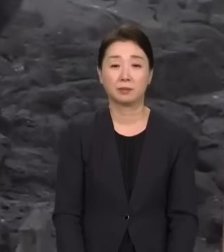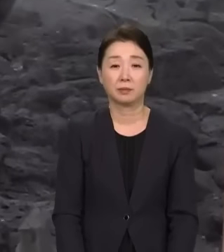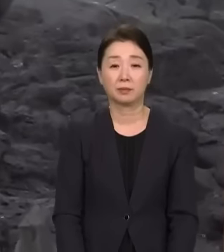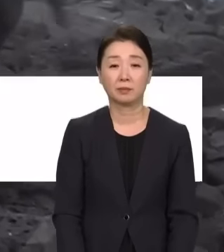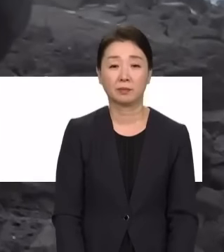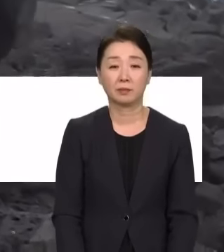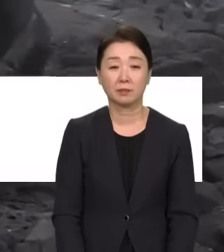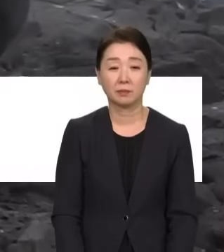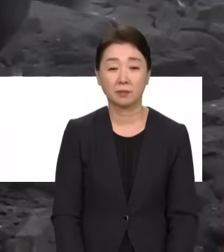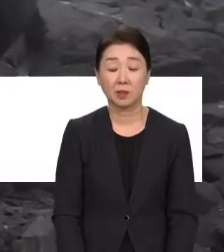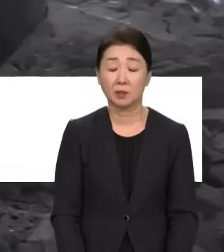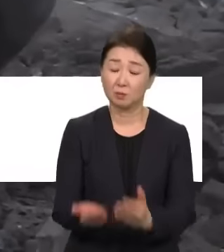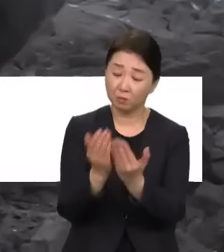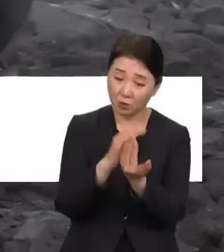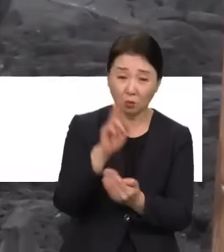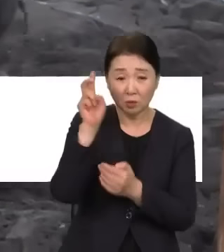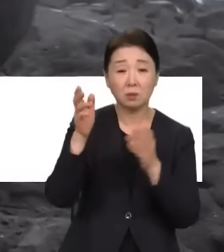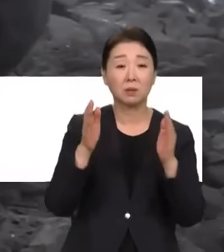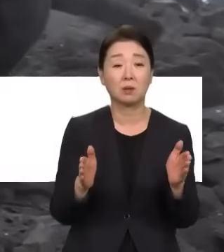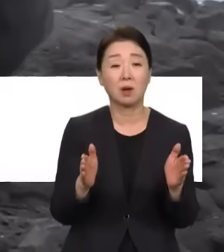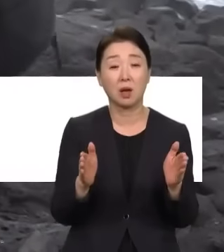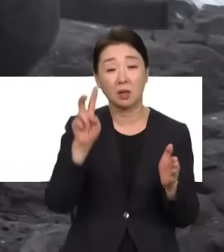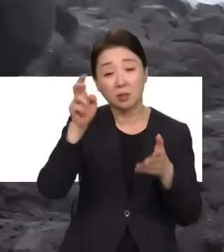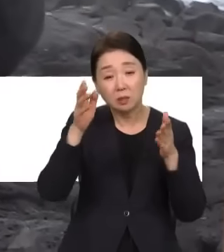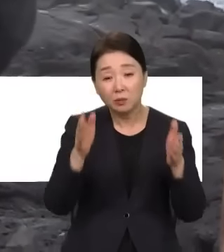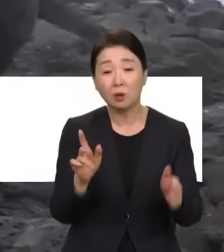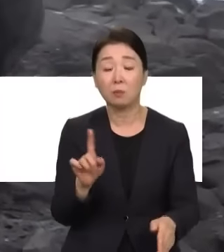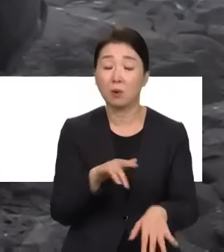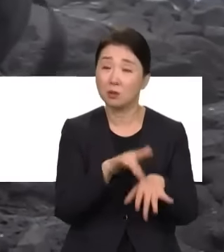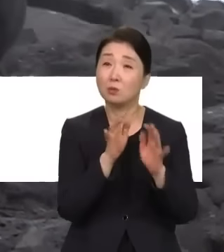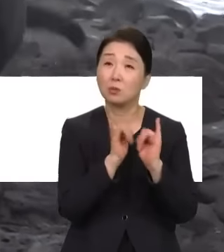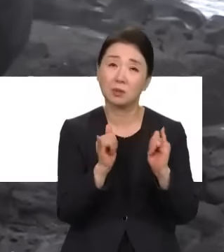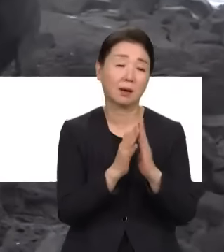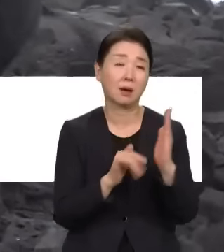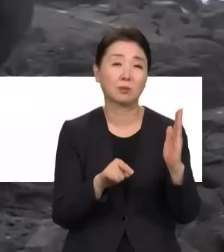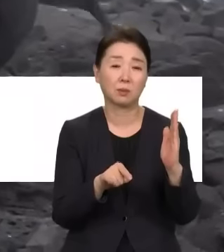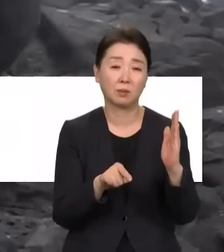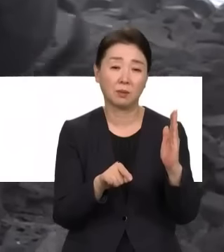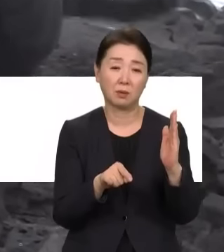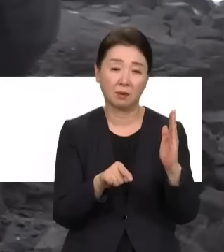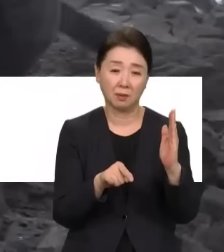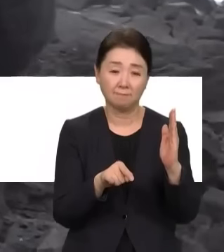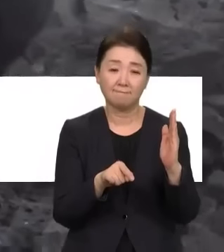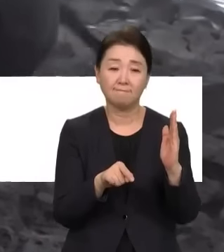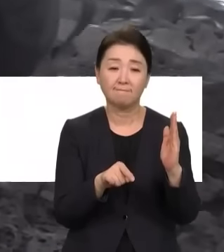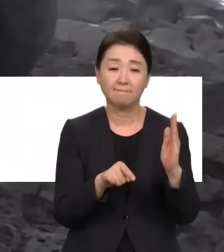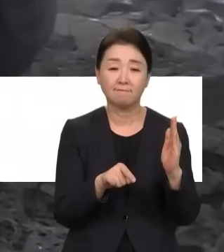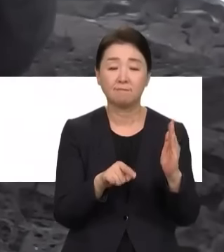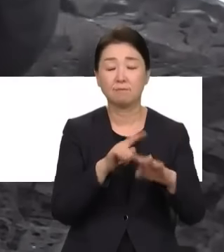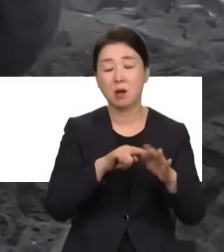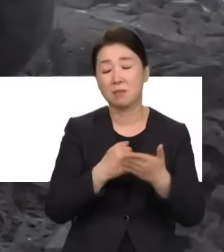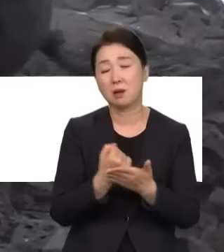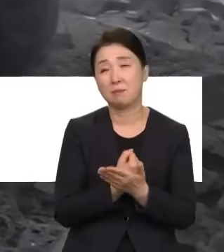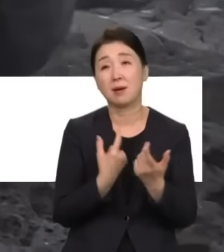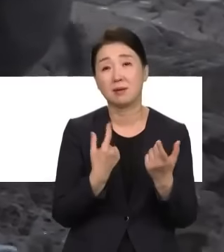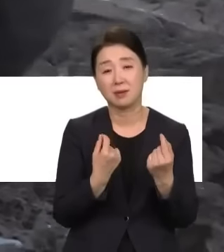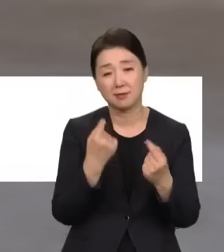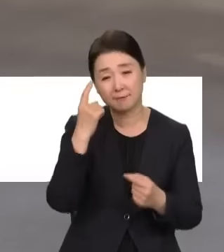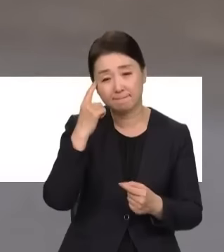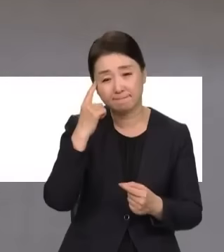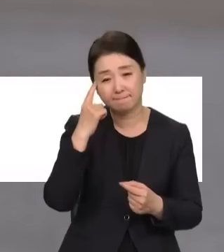지 20일째인데 그 20일 동안 얼마나 그 실종자 가족들이 마음이 아팠을까